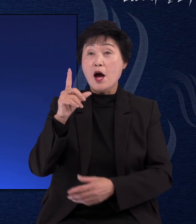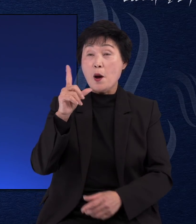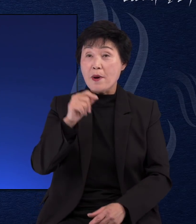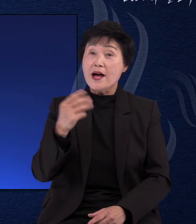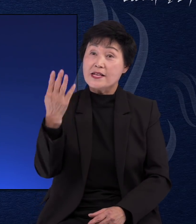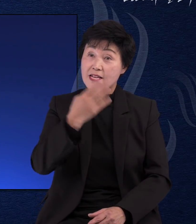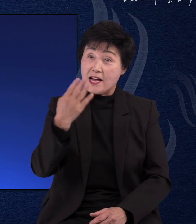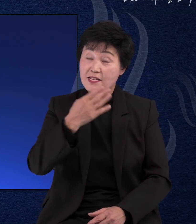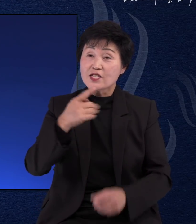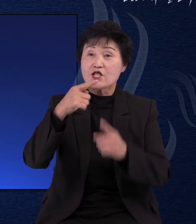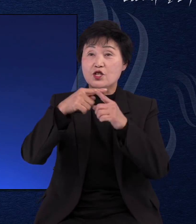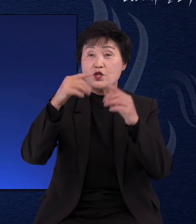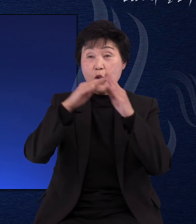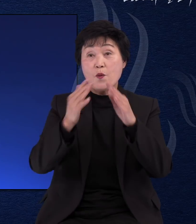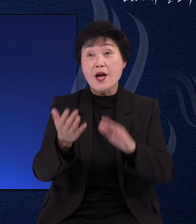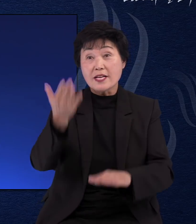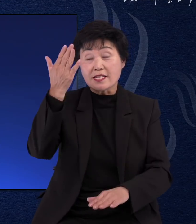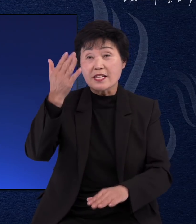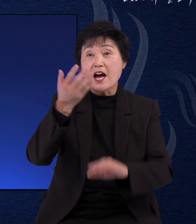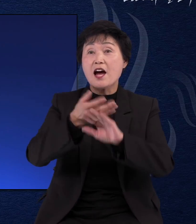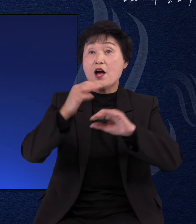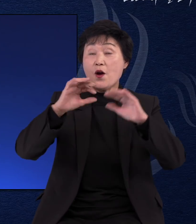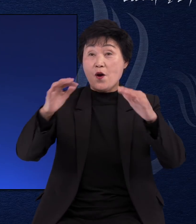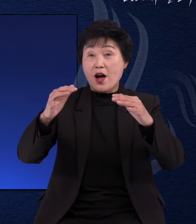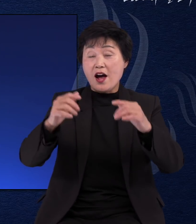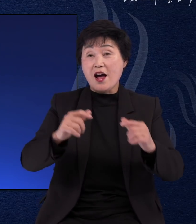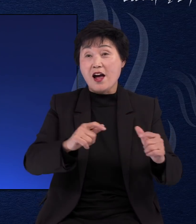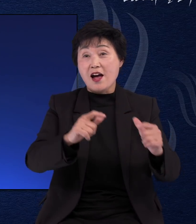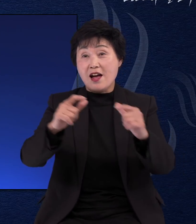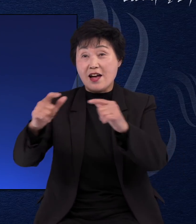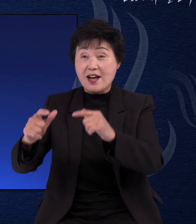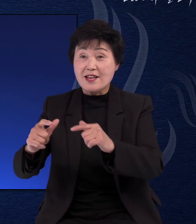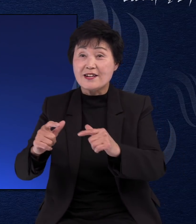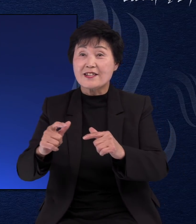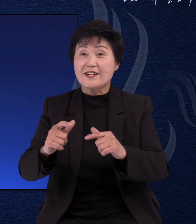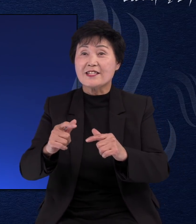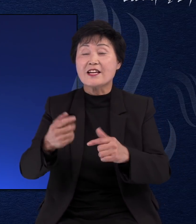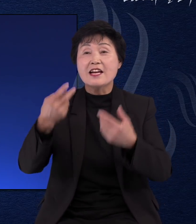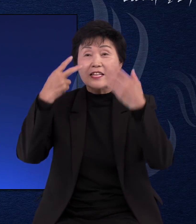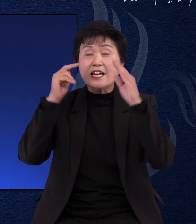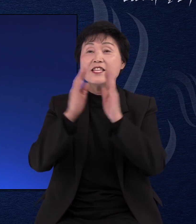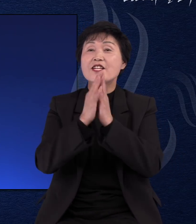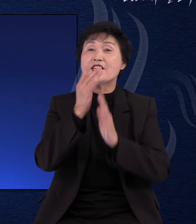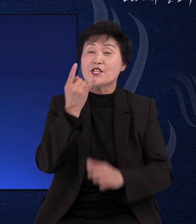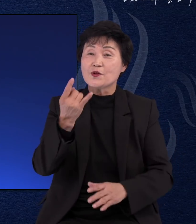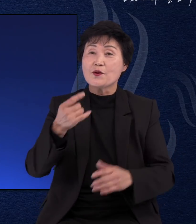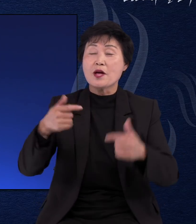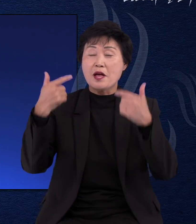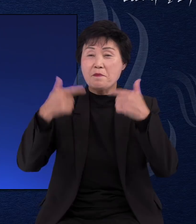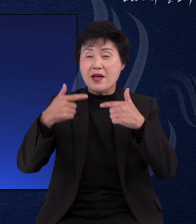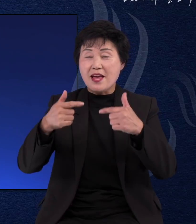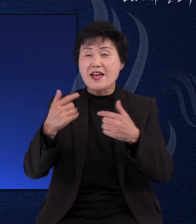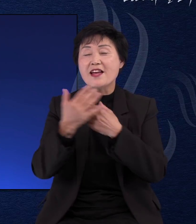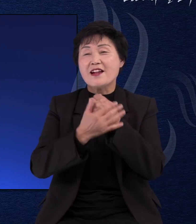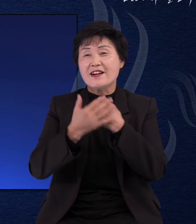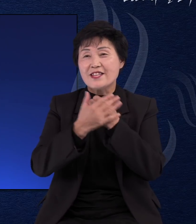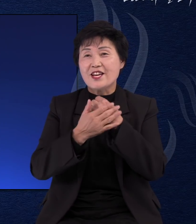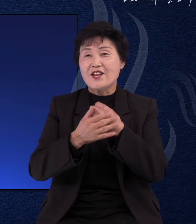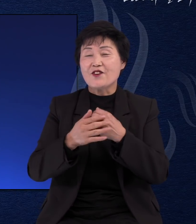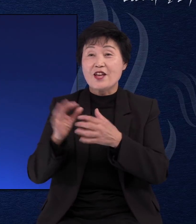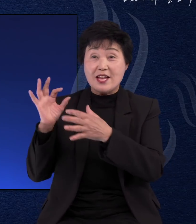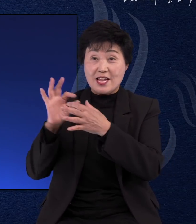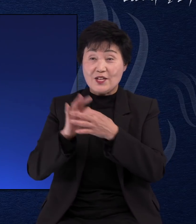교회와 그리고 해외 50개 이상의 지역에서 이 다니엘 기도 매일마다 은혜롭게 진행되고 있는데, 오늘 19번째